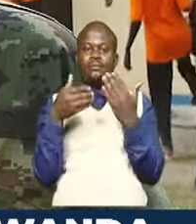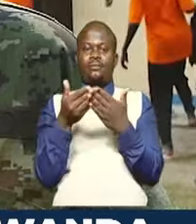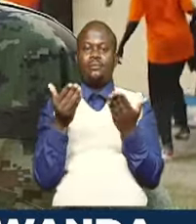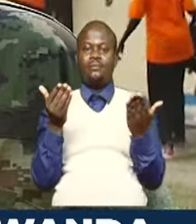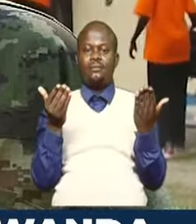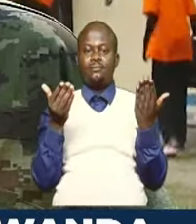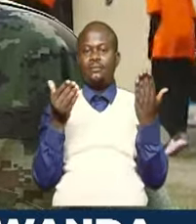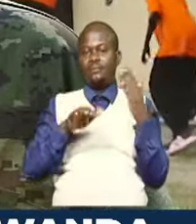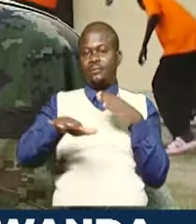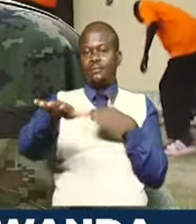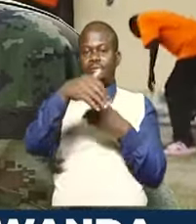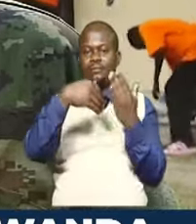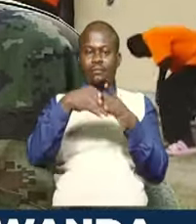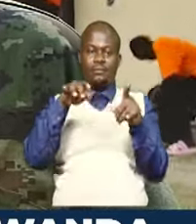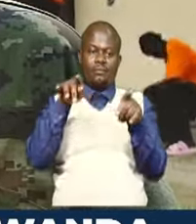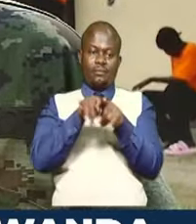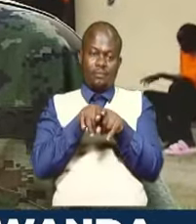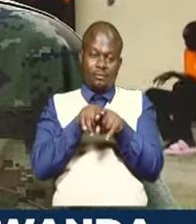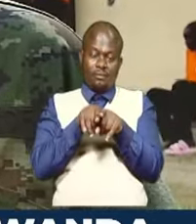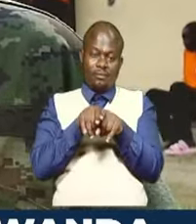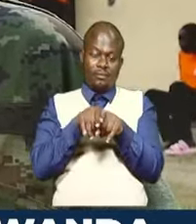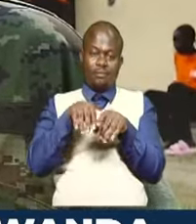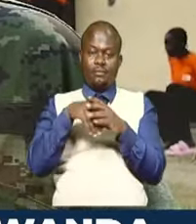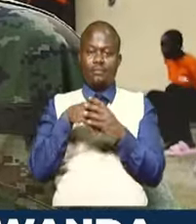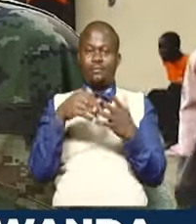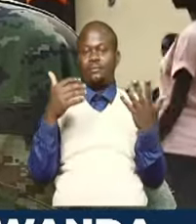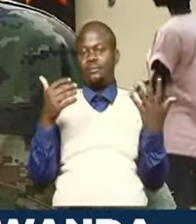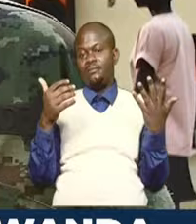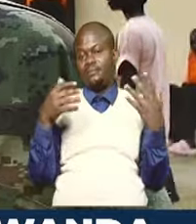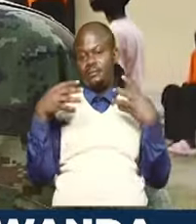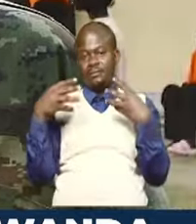mu bice nk'ibi ngibi haba hagiye bamwe intambara